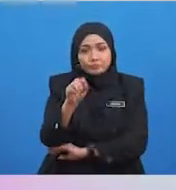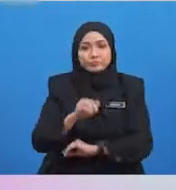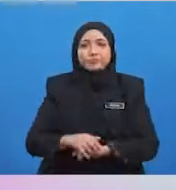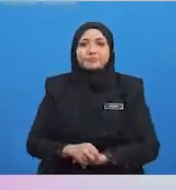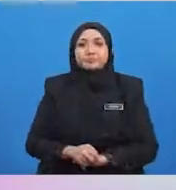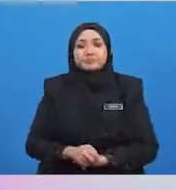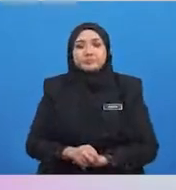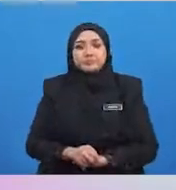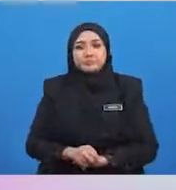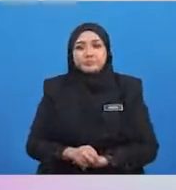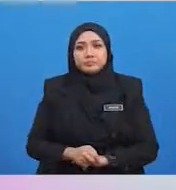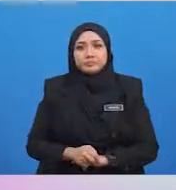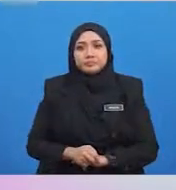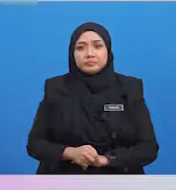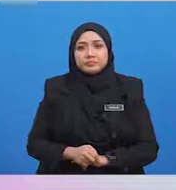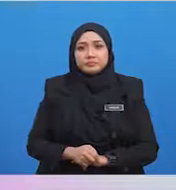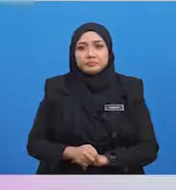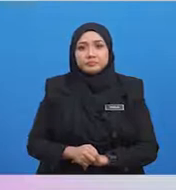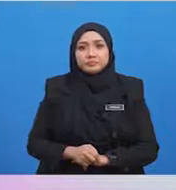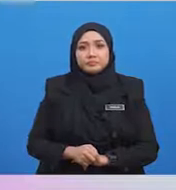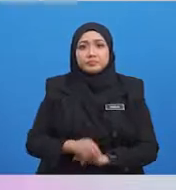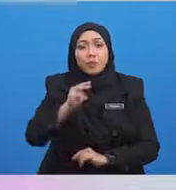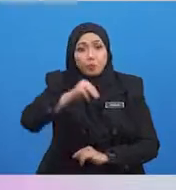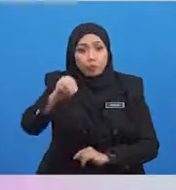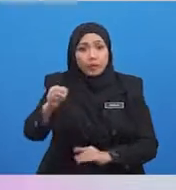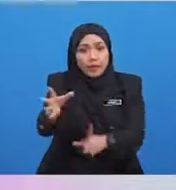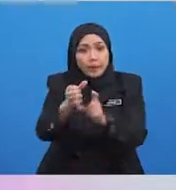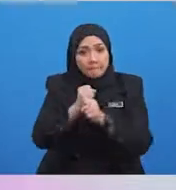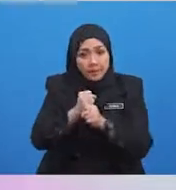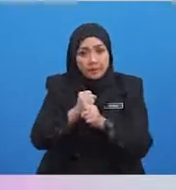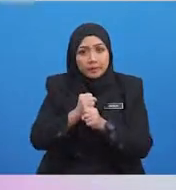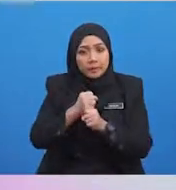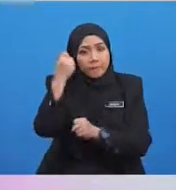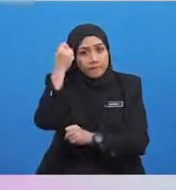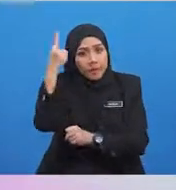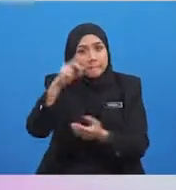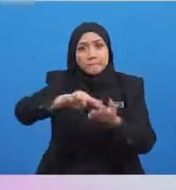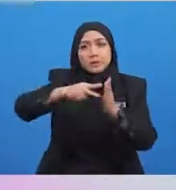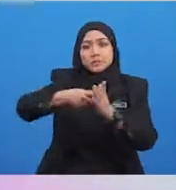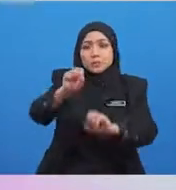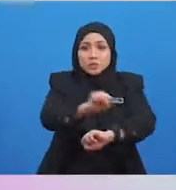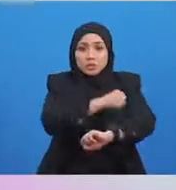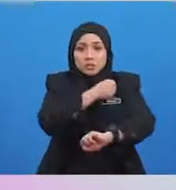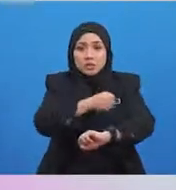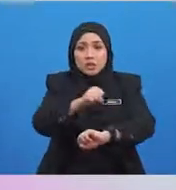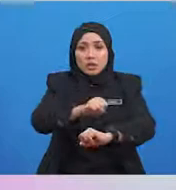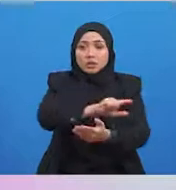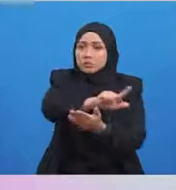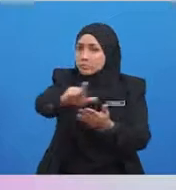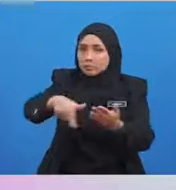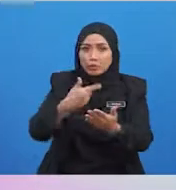akhir pelajaran, kamu telah dapat memahami maksud sajak secara